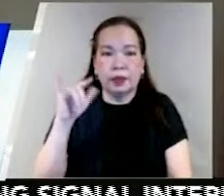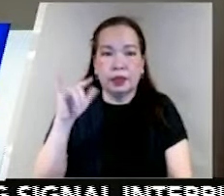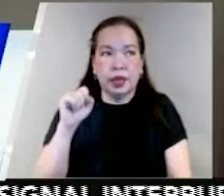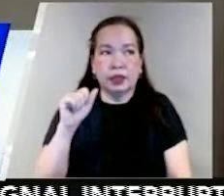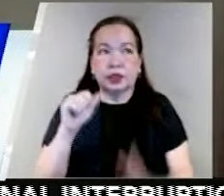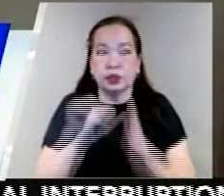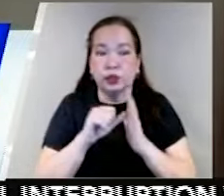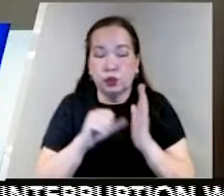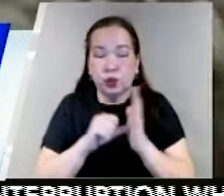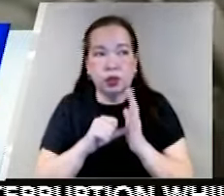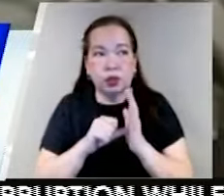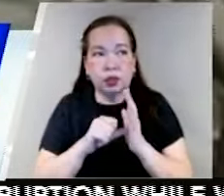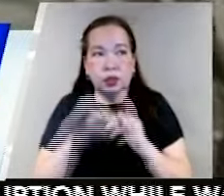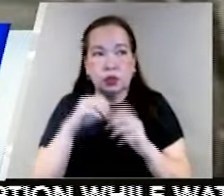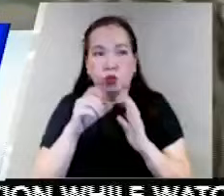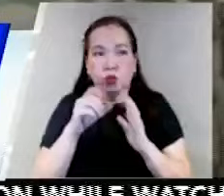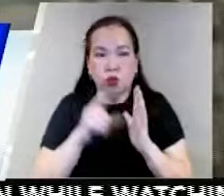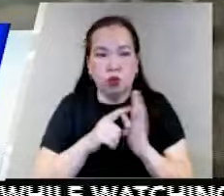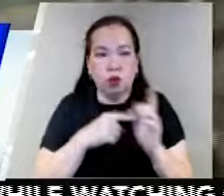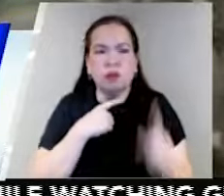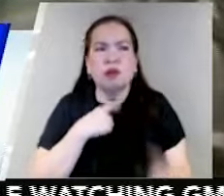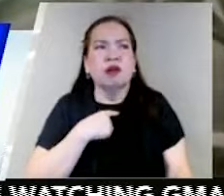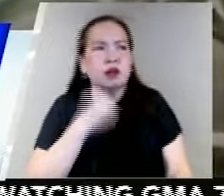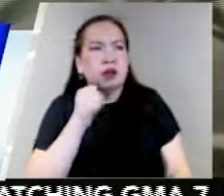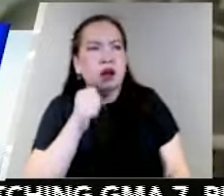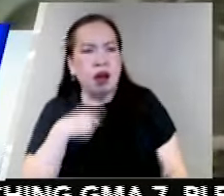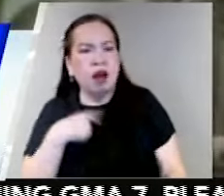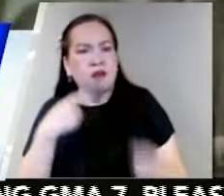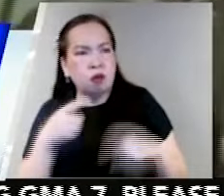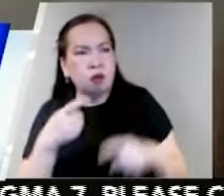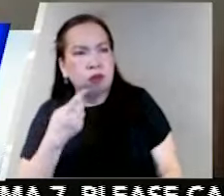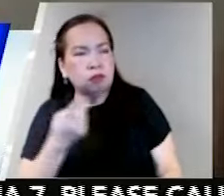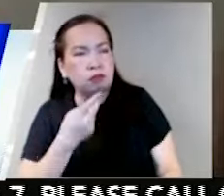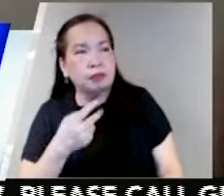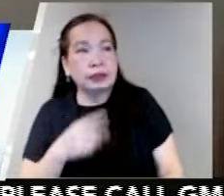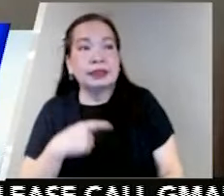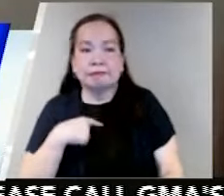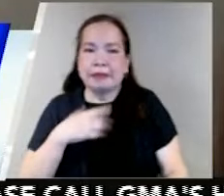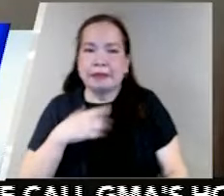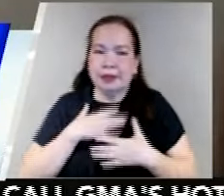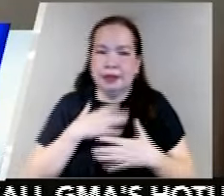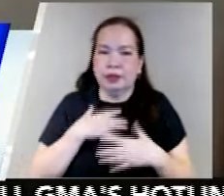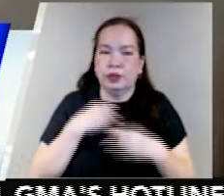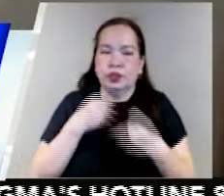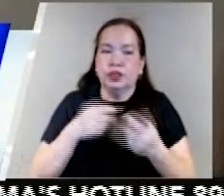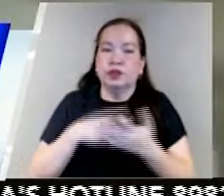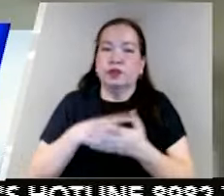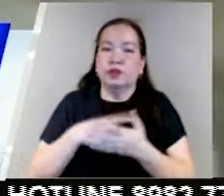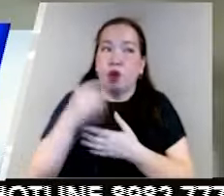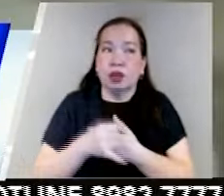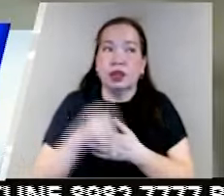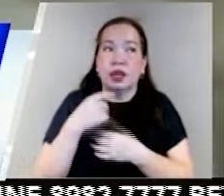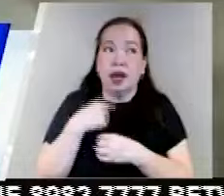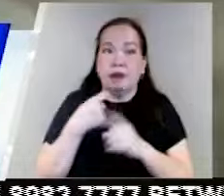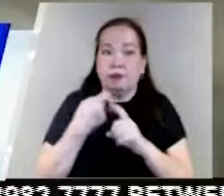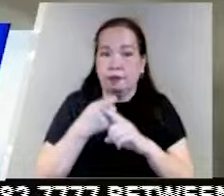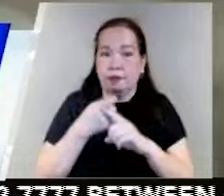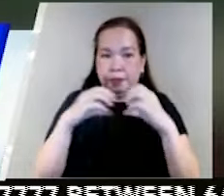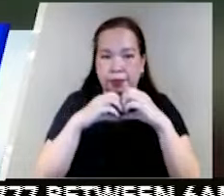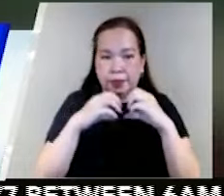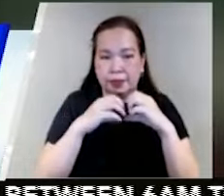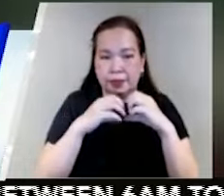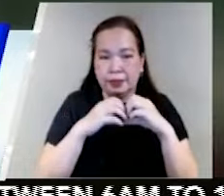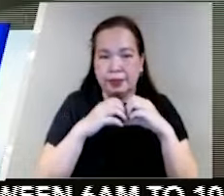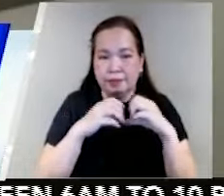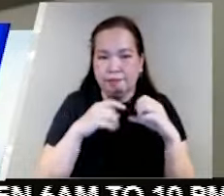may nangyari sa aming dalawa. Natutuwa nga raw siya sa mga project na ibinibigay sa kanya ng GMA dahil